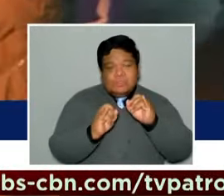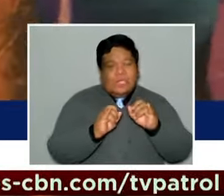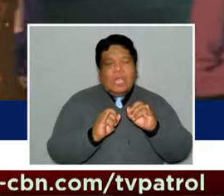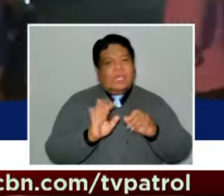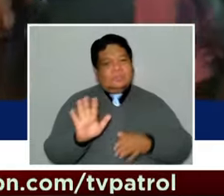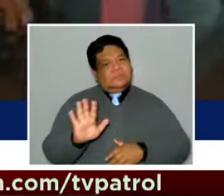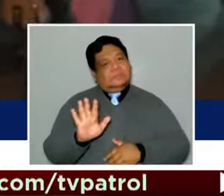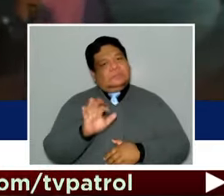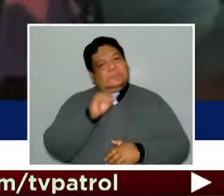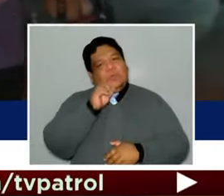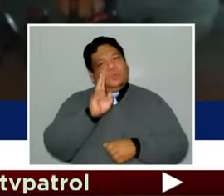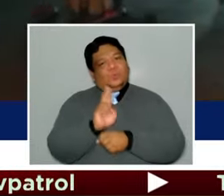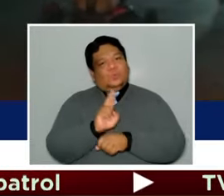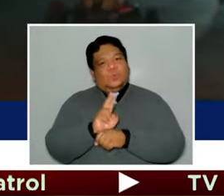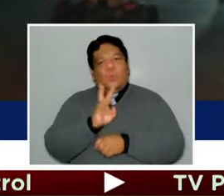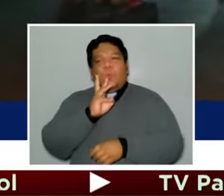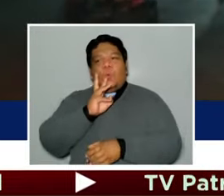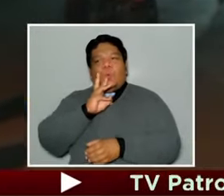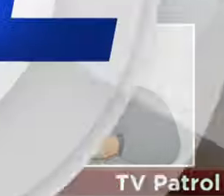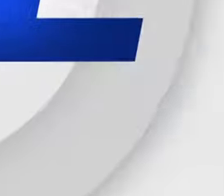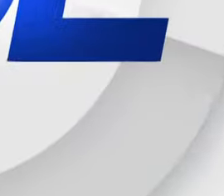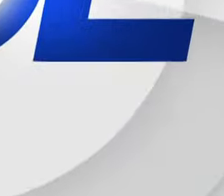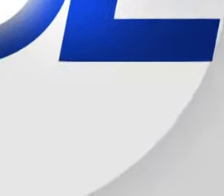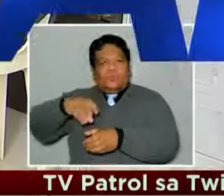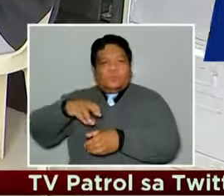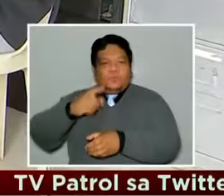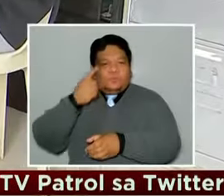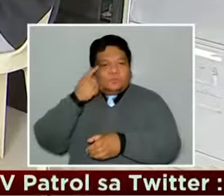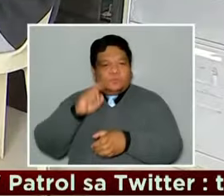ng tubig gripo.